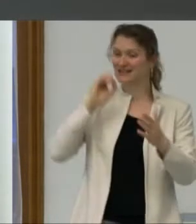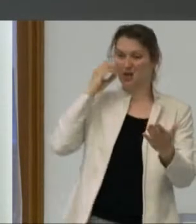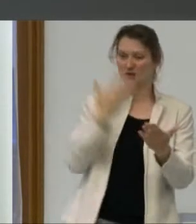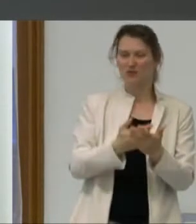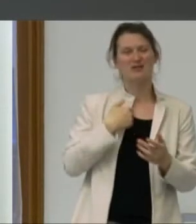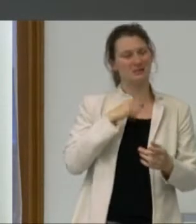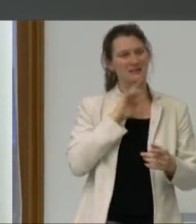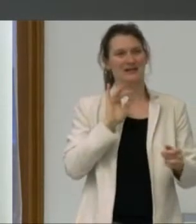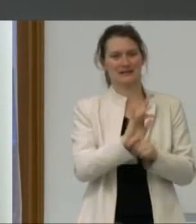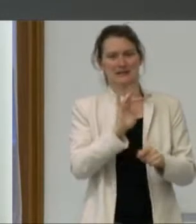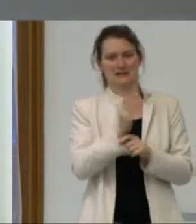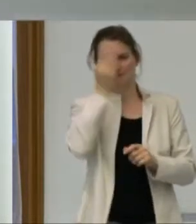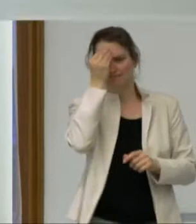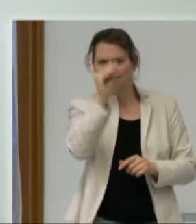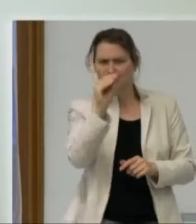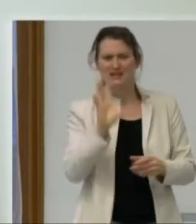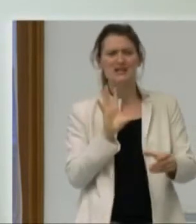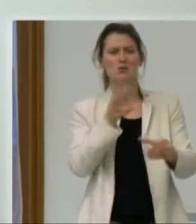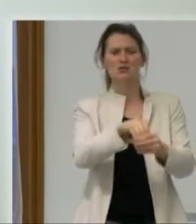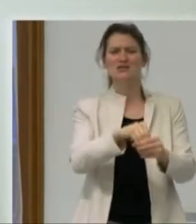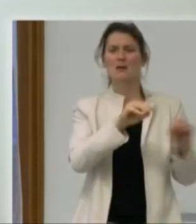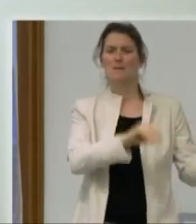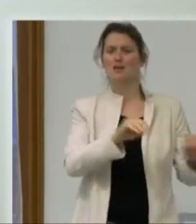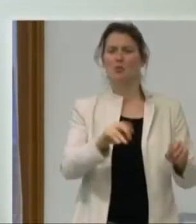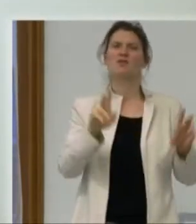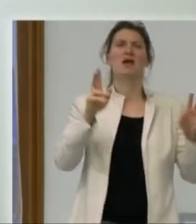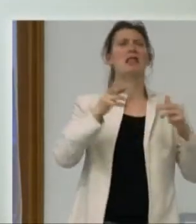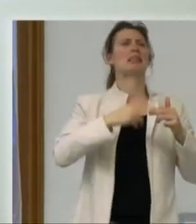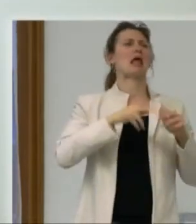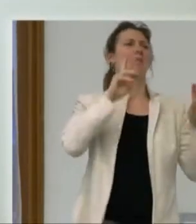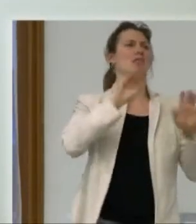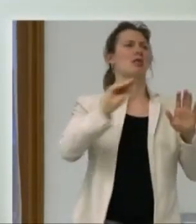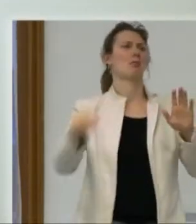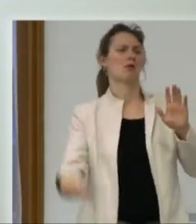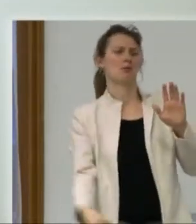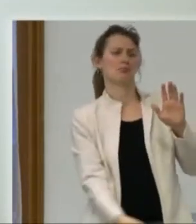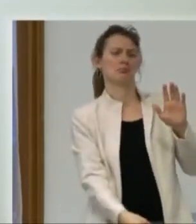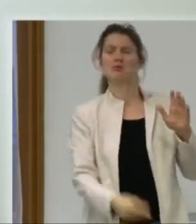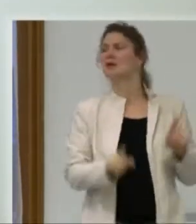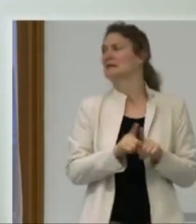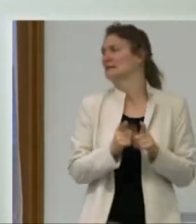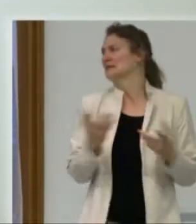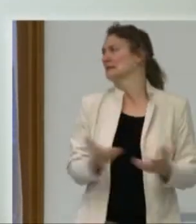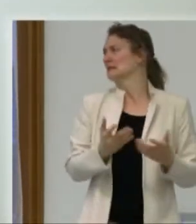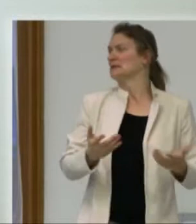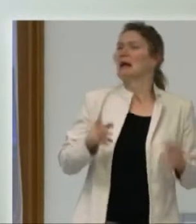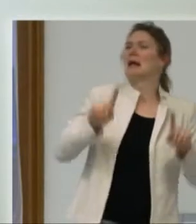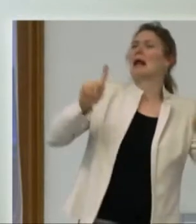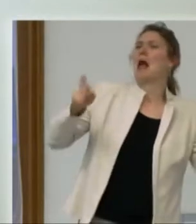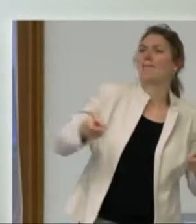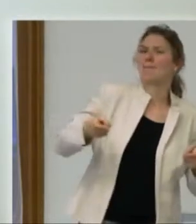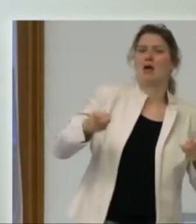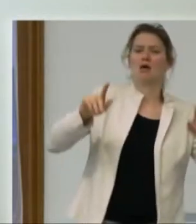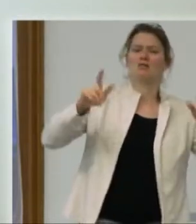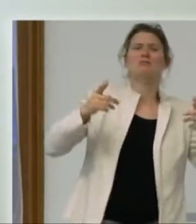kritisch anzumerken, dass inklusive Pädagogik sehr nebensächlich verankert ist, so im Zusammenhang, in Klammer angeführt zum